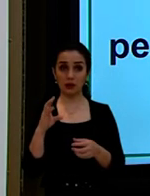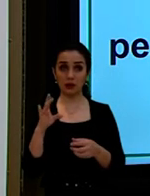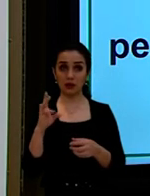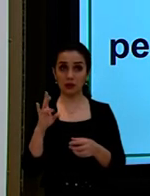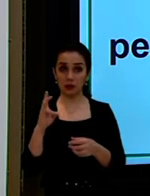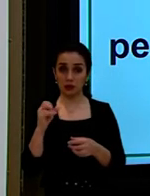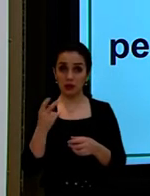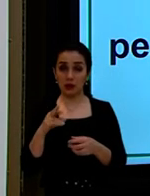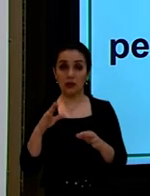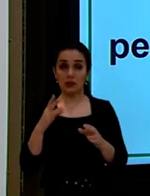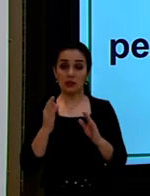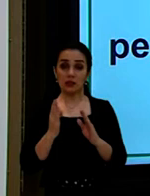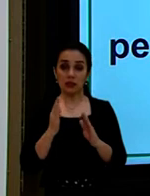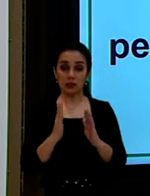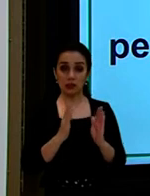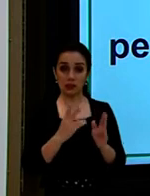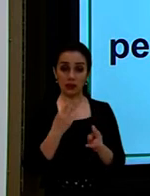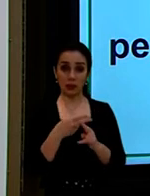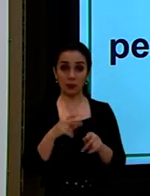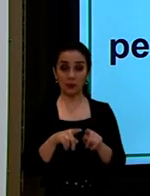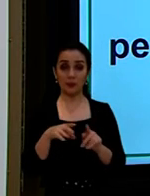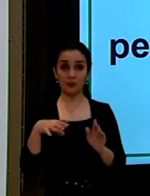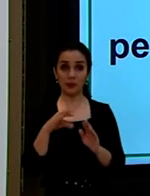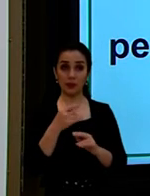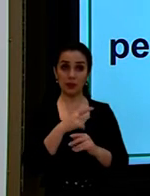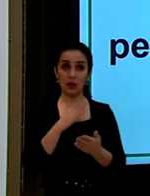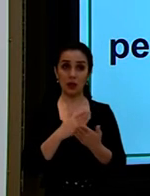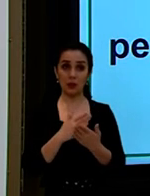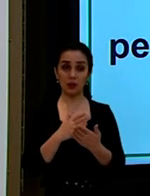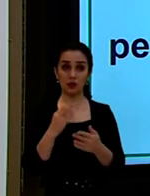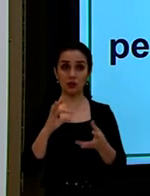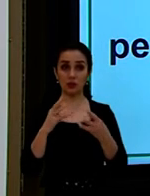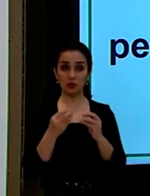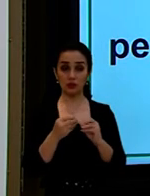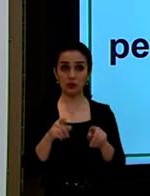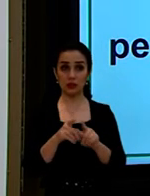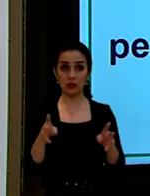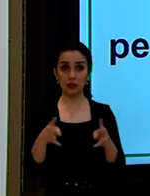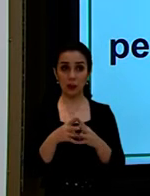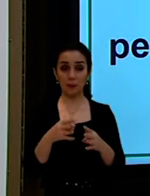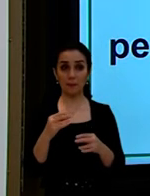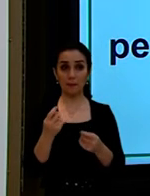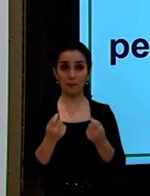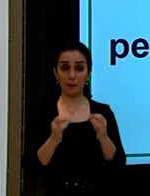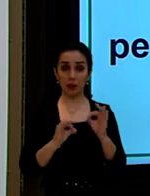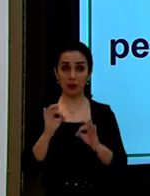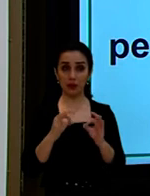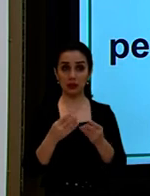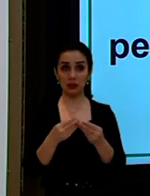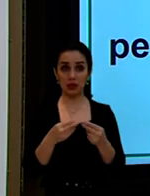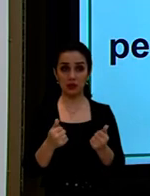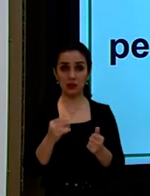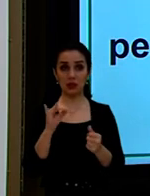физические и химические свойства по всей поверхности образованное в результате взаимодействия молекул растворителя